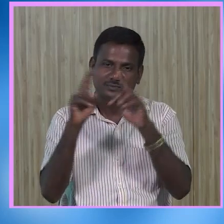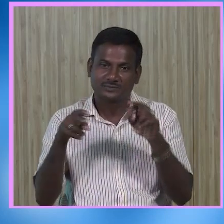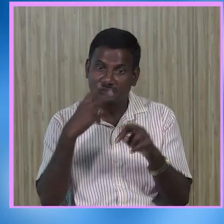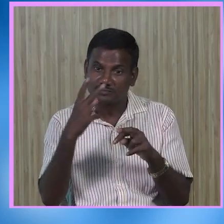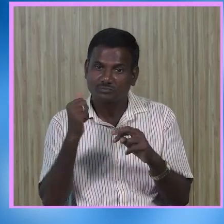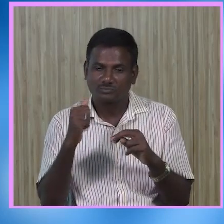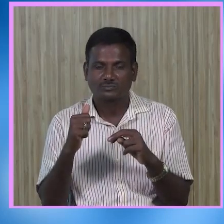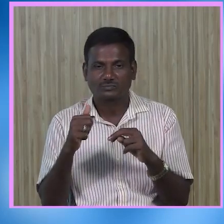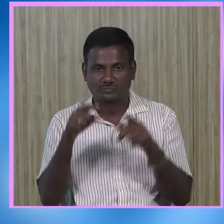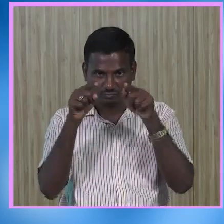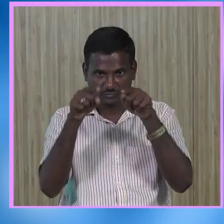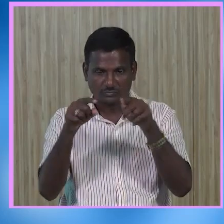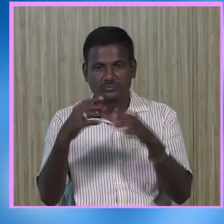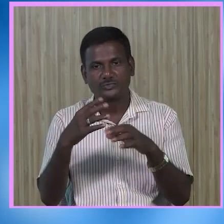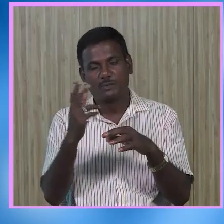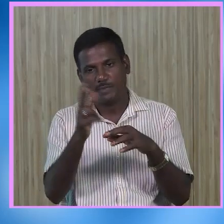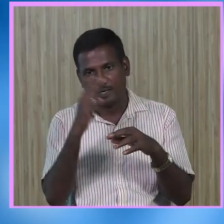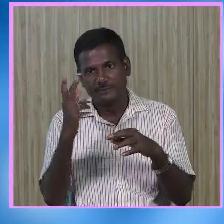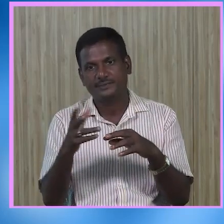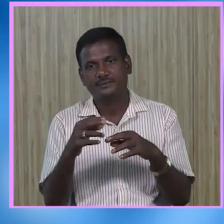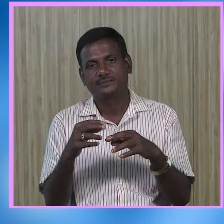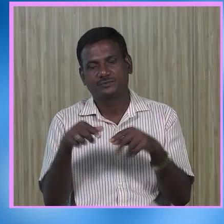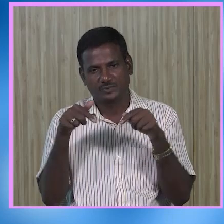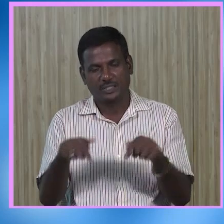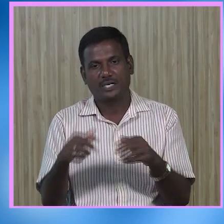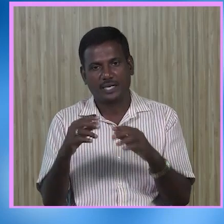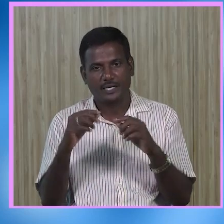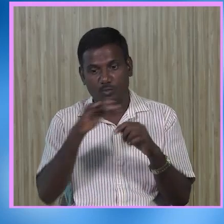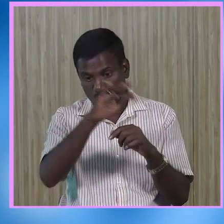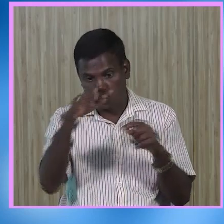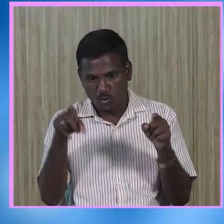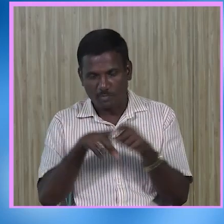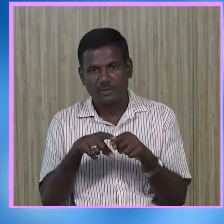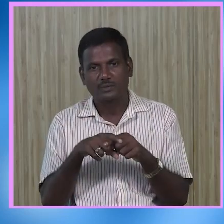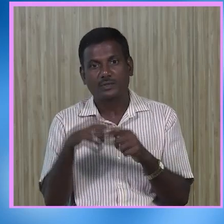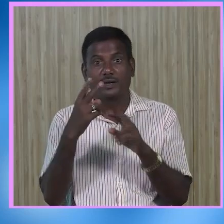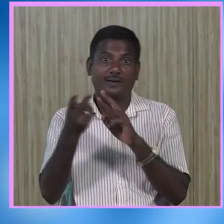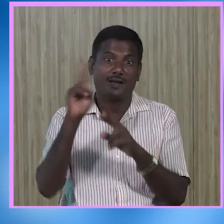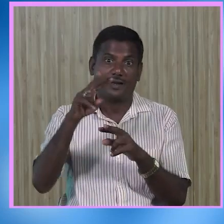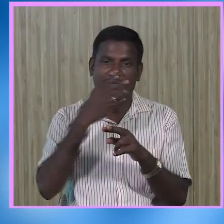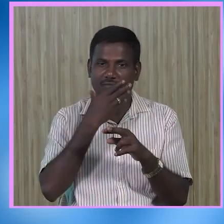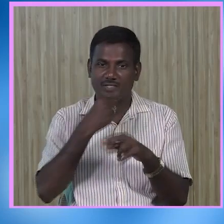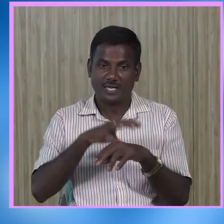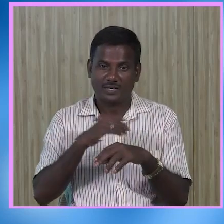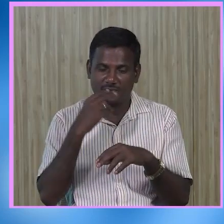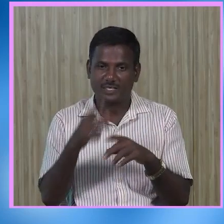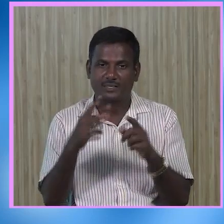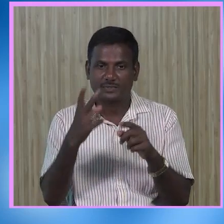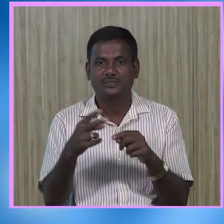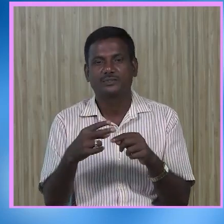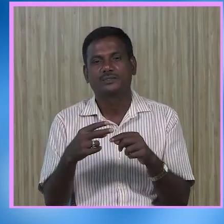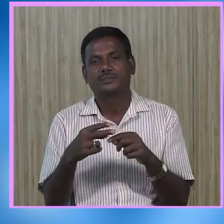கிடைச்சது தெரியுமா? உங்களை மாதிரி மாணவர்கள்னா இன்றைய மாணவர்கள் நாளைய விஞ்ஞானிகளாக வர வேண்டும் என்பதற்காக